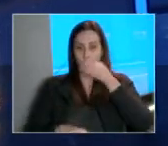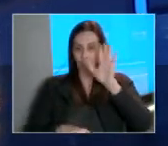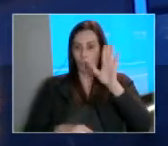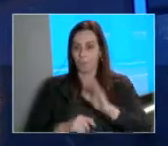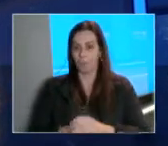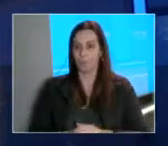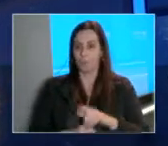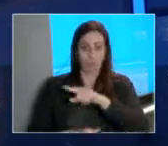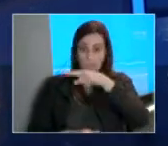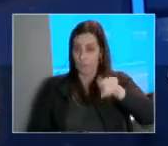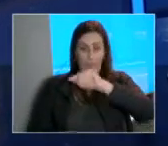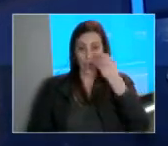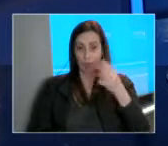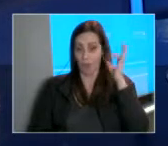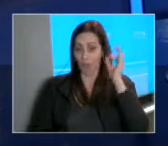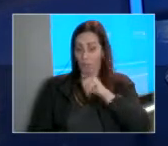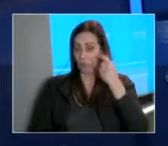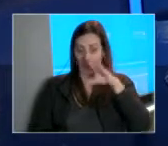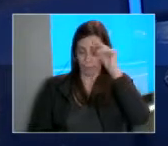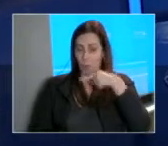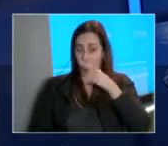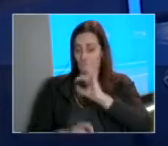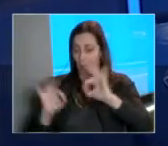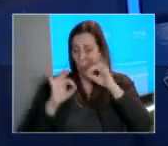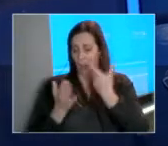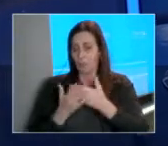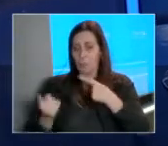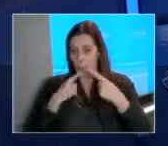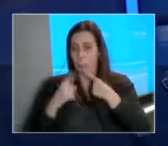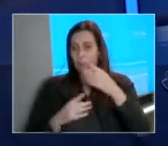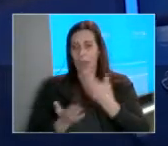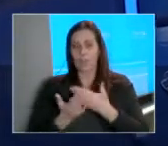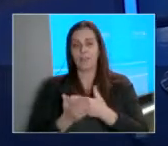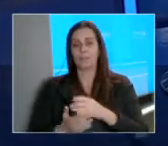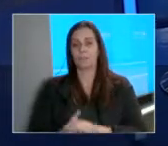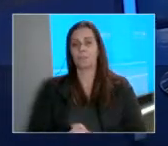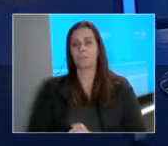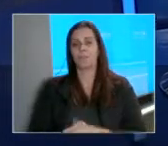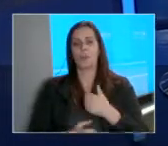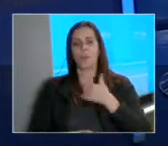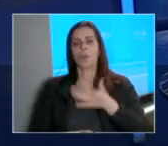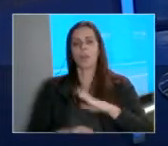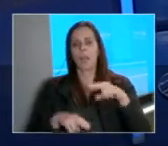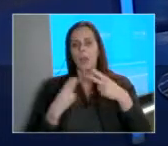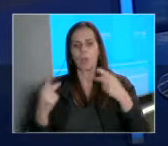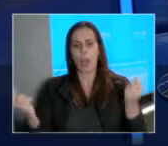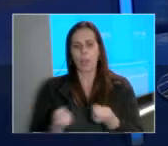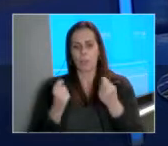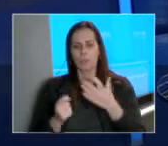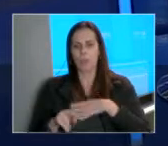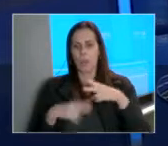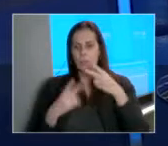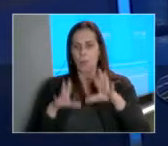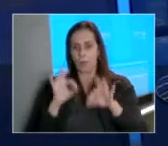טובים. זה הפאנל הכי טוב שיכול להיות. הפאנלים הגבריים לא מדברים לעניין בכלל. פה לפחות מדברים לעניין. מדברות לעניין. אני רוצה רגע לחזור לקמפיין, ואני רוצה לחזור